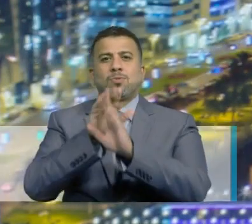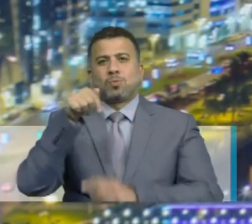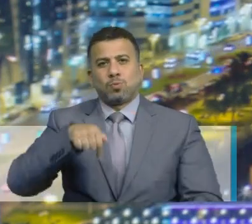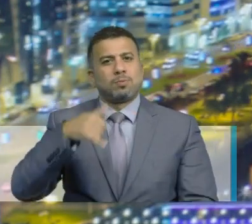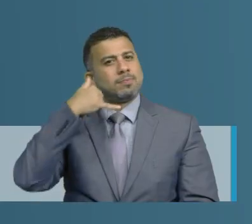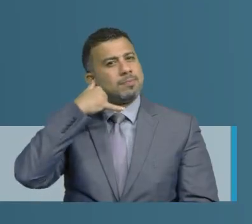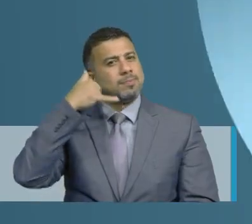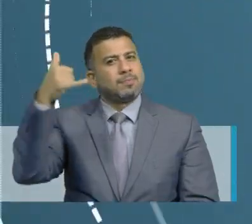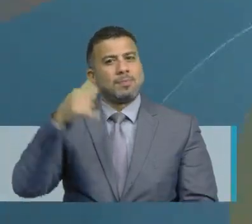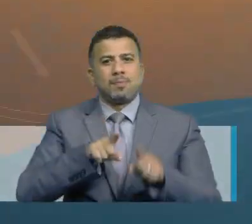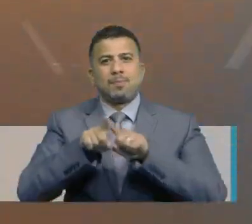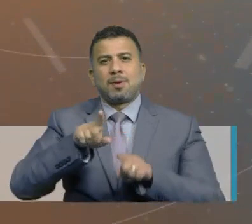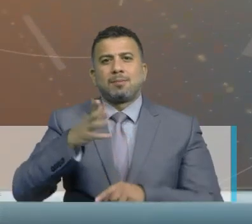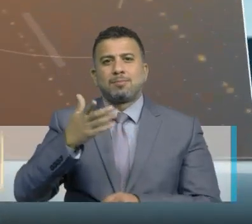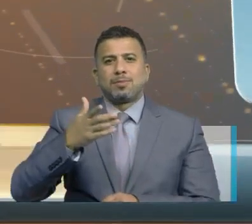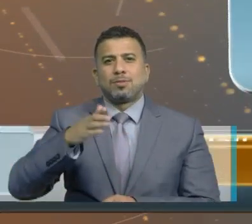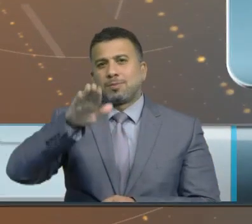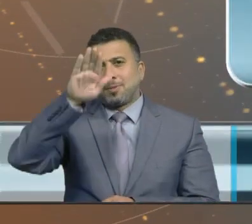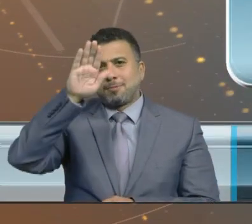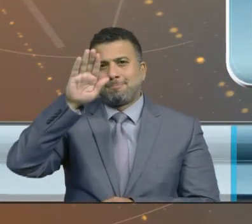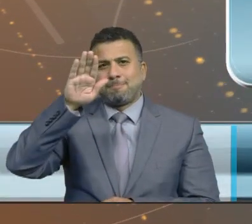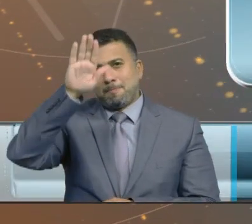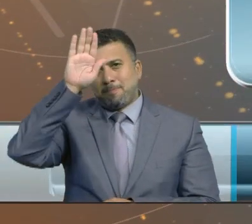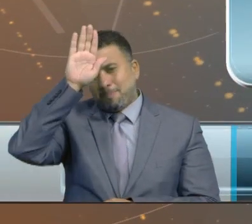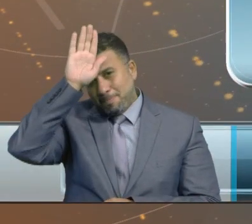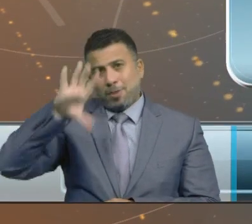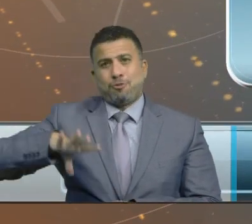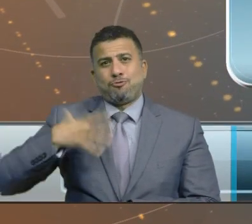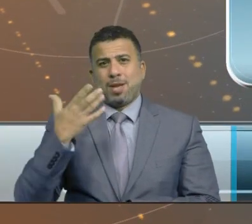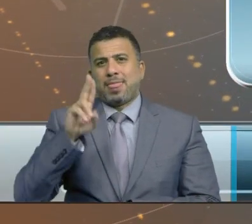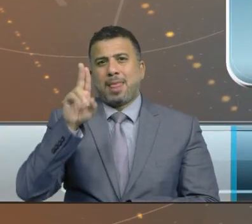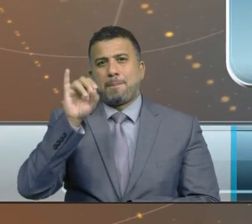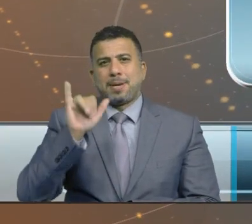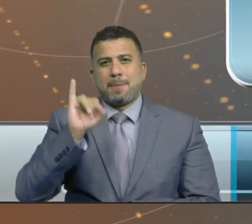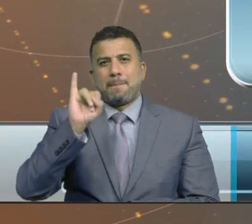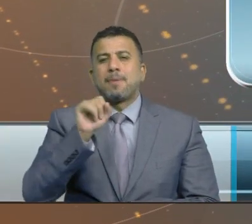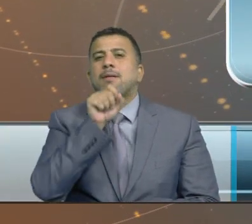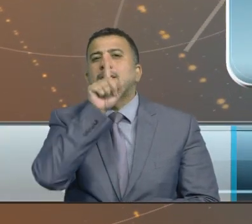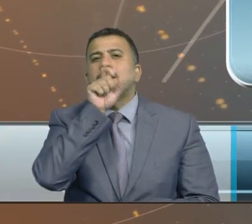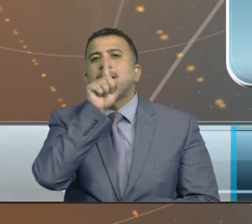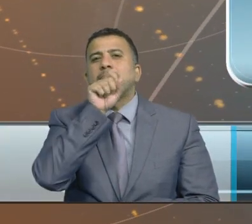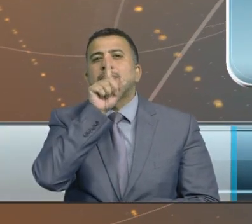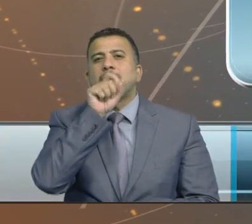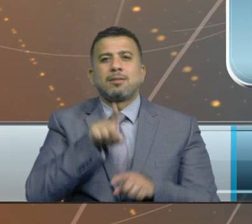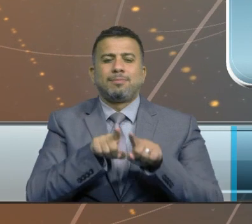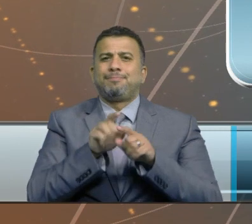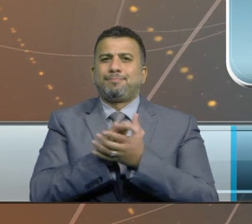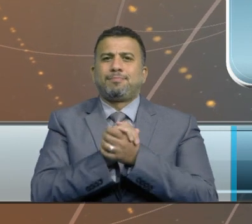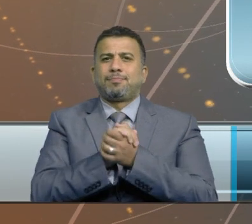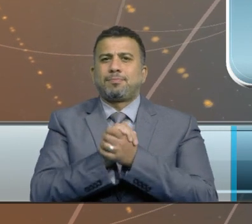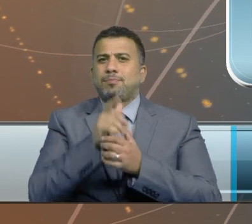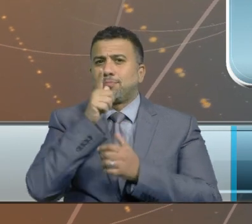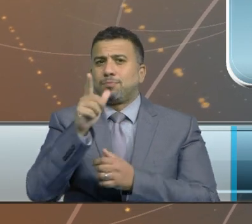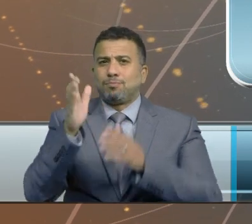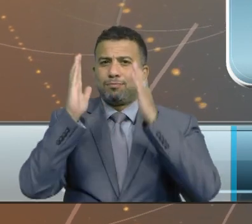ورعاه اتصالا هاتفيا مع اخيه صاحب السمو الشيخ تميم بن حمد ال ثاني امير دوله قطر الشقيقه